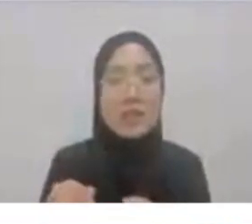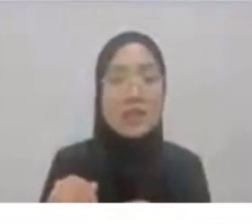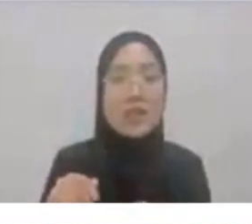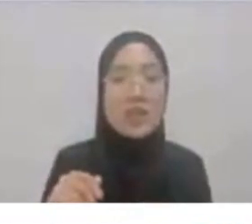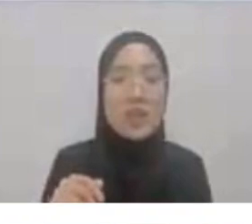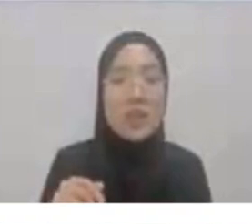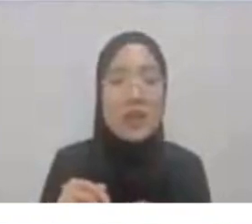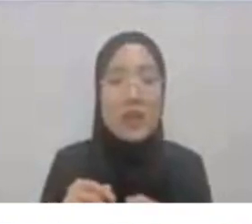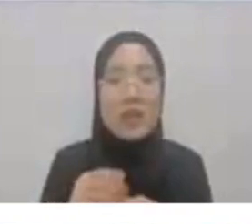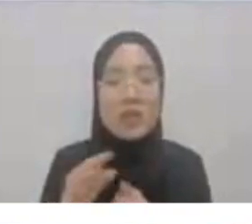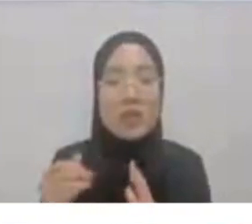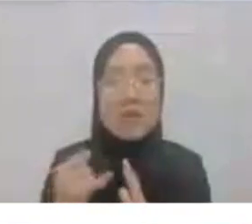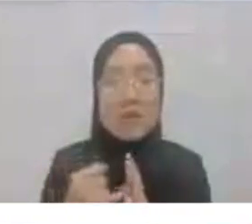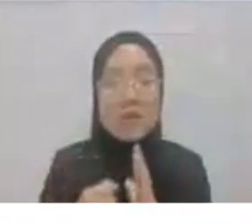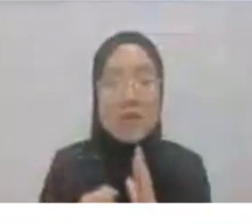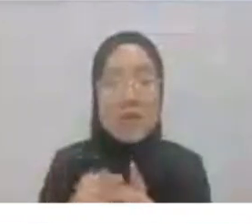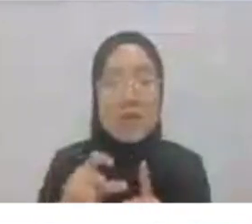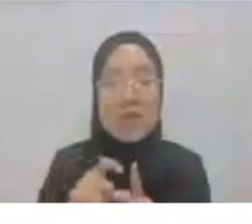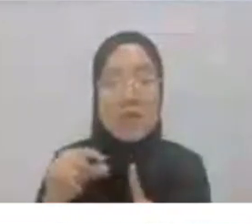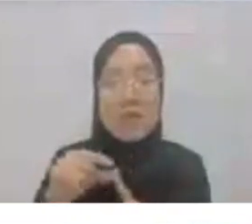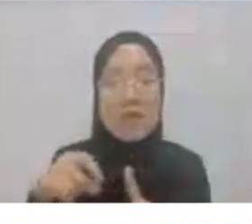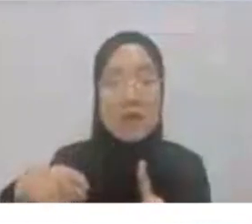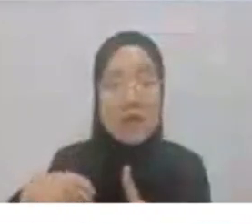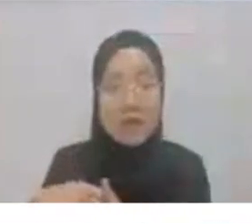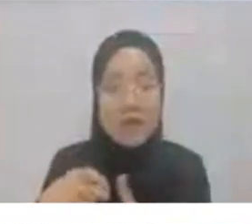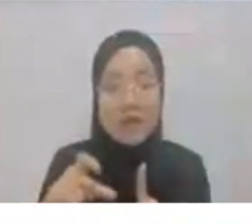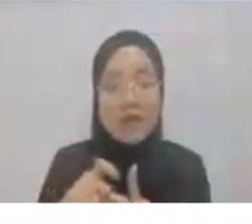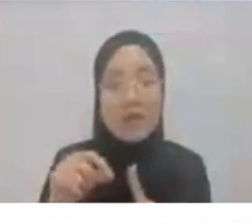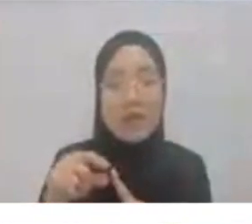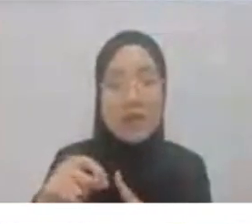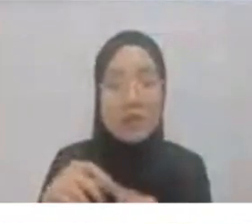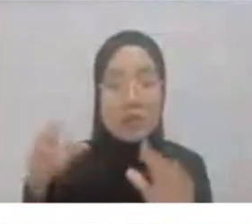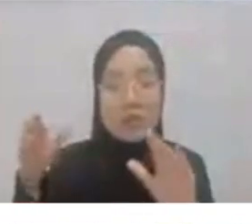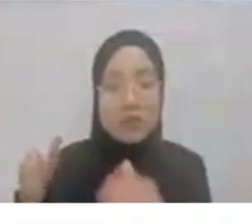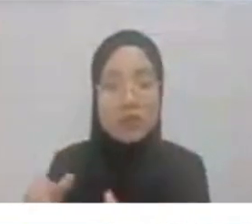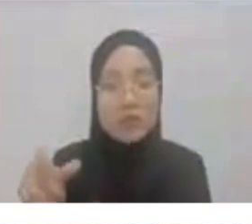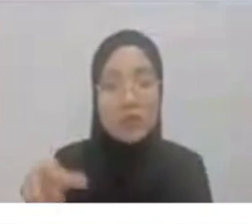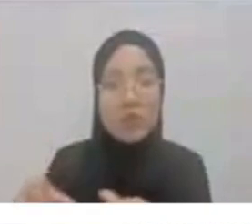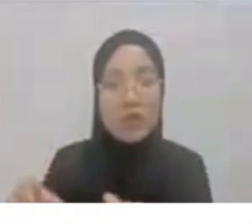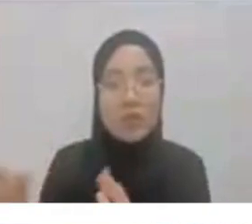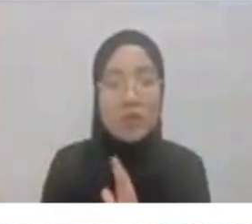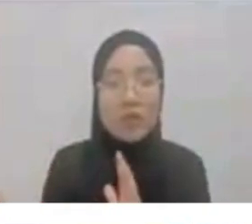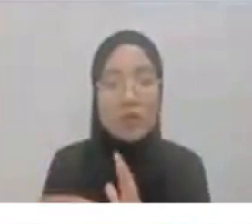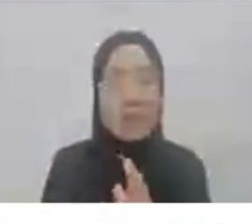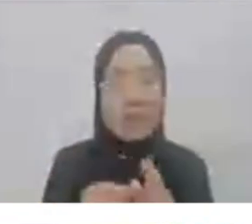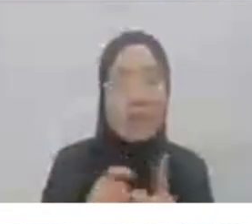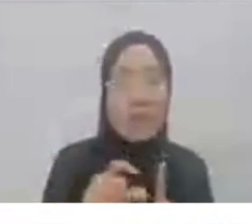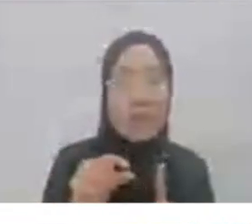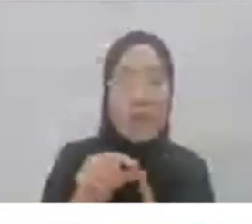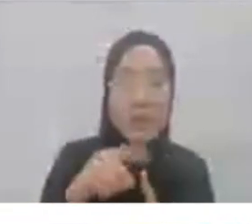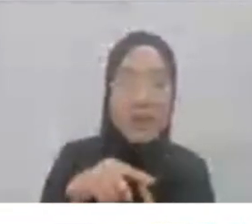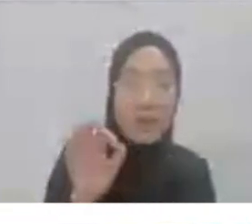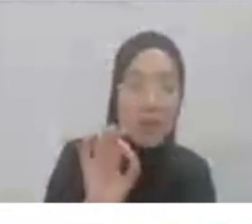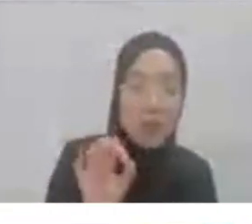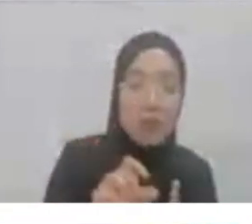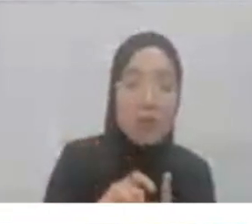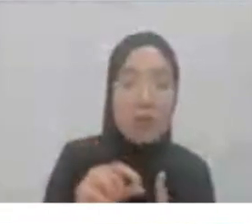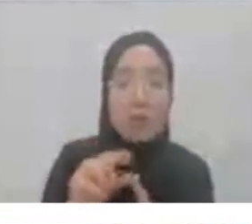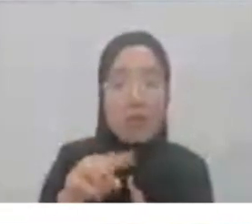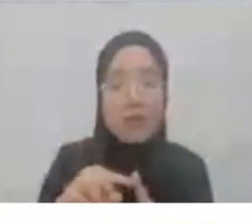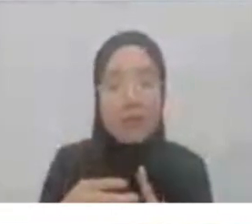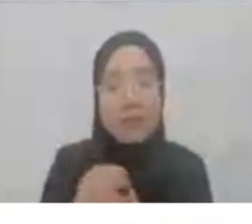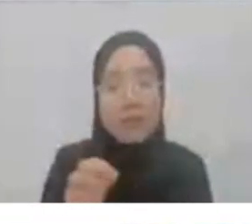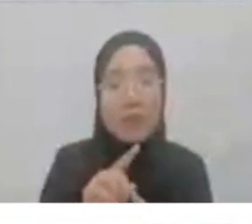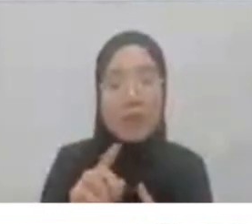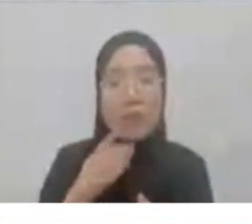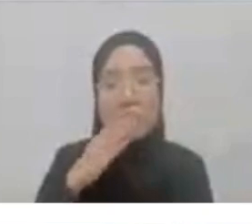daftar hadir pemiliik khusus daftar pemilih khusus adalah kualifikasi bagi pemilih yang belum terdaftar dalam daftar pemilih tetap maupun daftar pemilih tambahan memiliki hak pilih